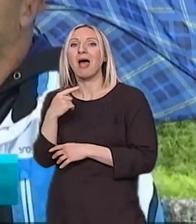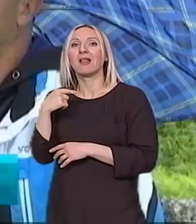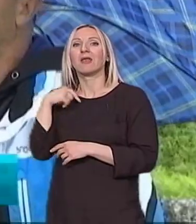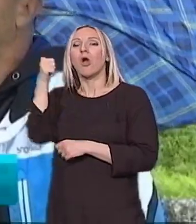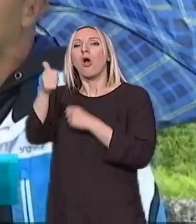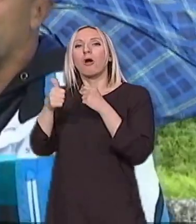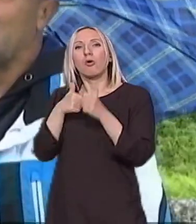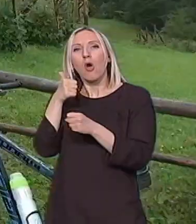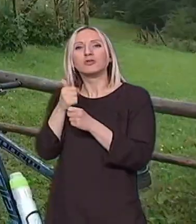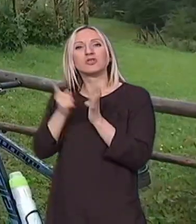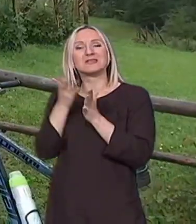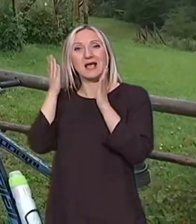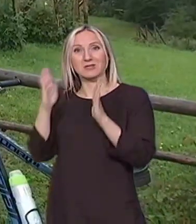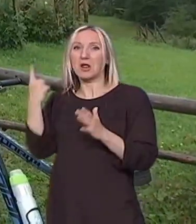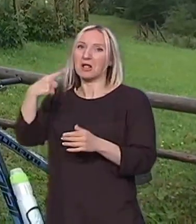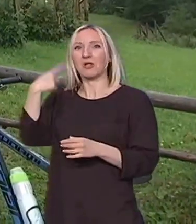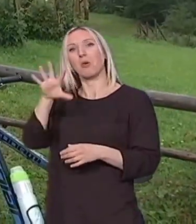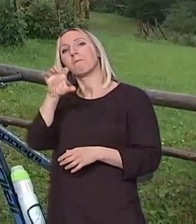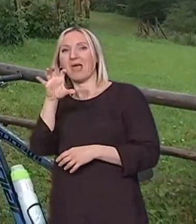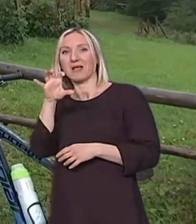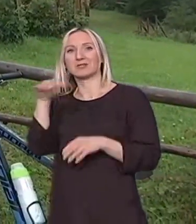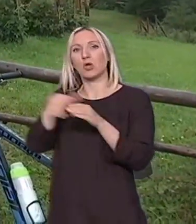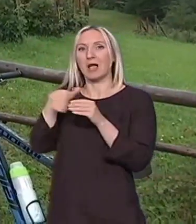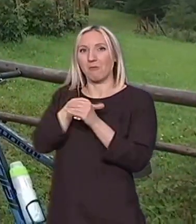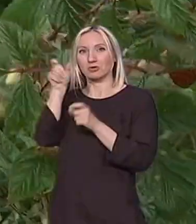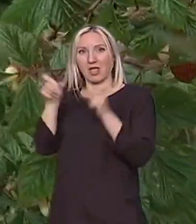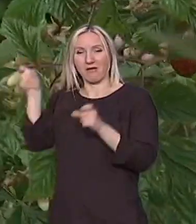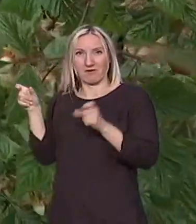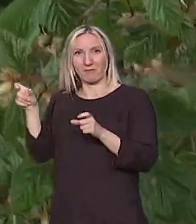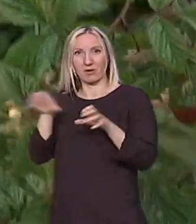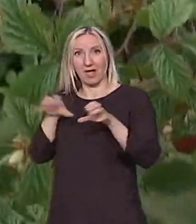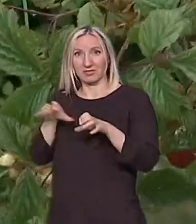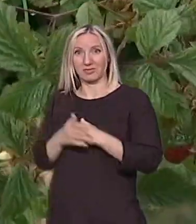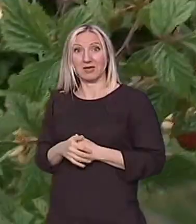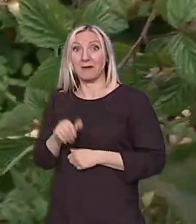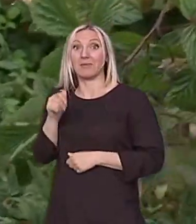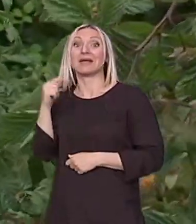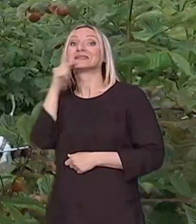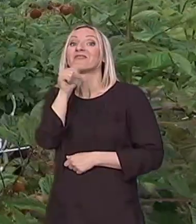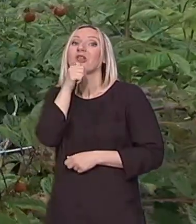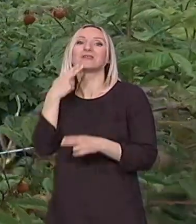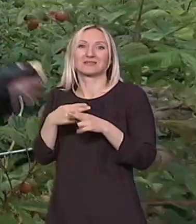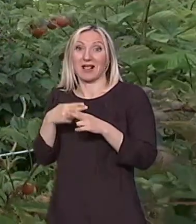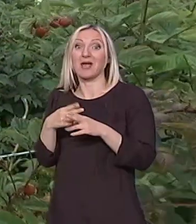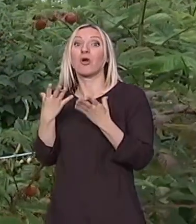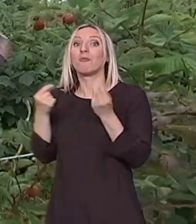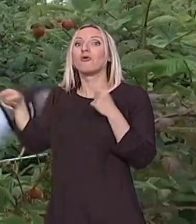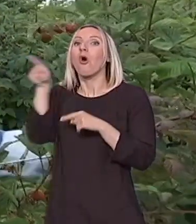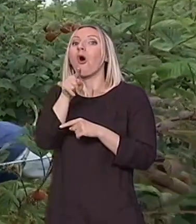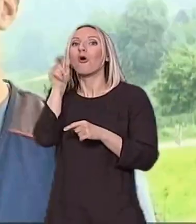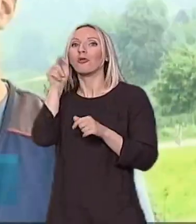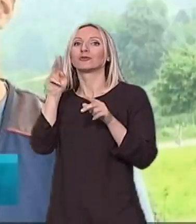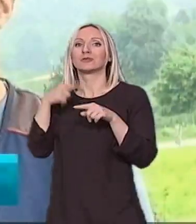1000-1500 radnika u ovom selu. Crveno zlato i vera u turistički razvoj zadržali su mnoge u ovom planinskom selu, a ima i